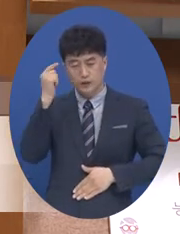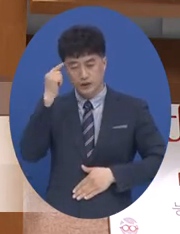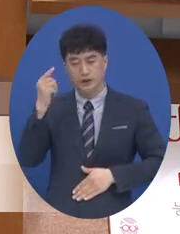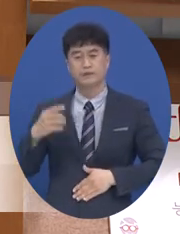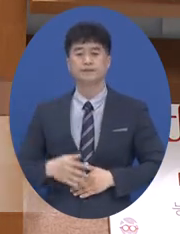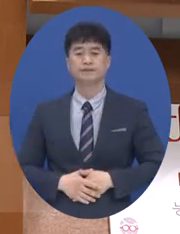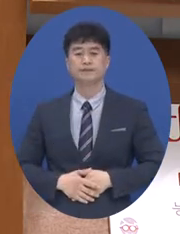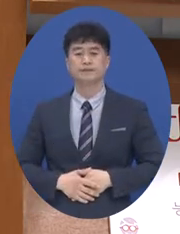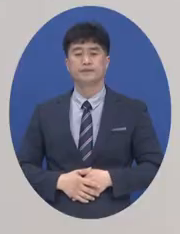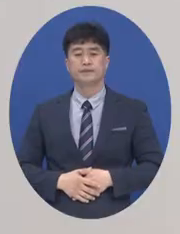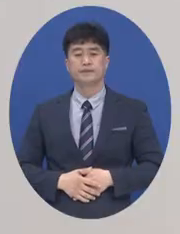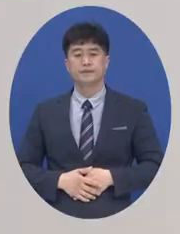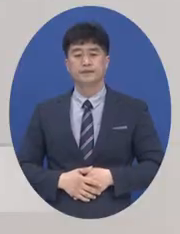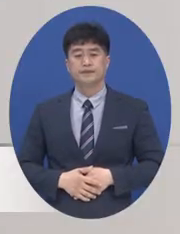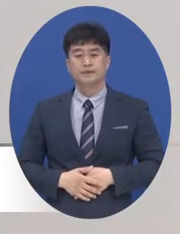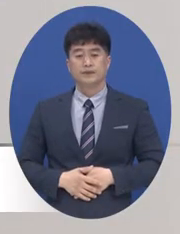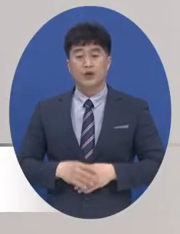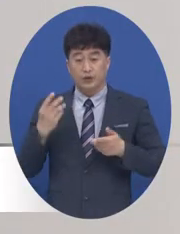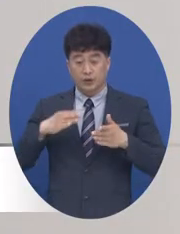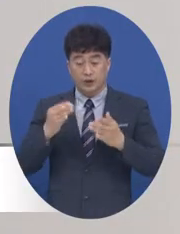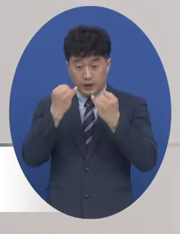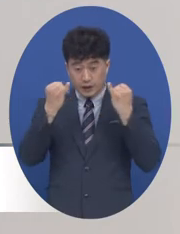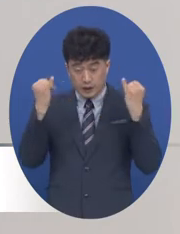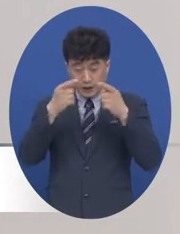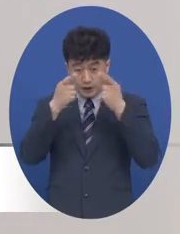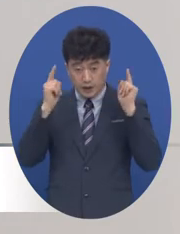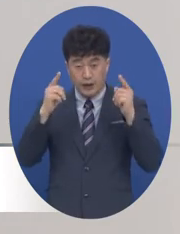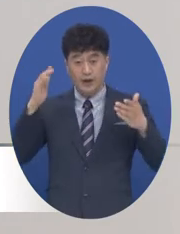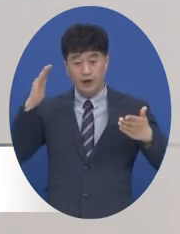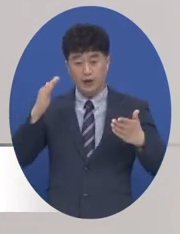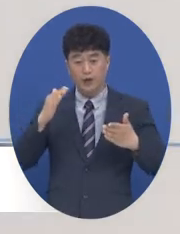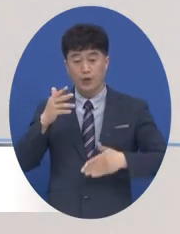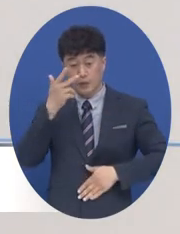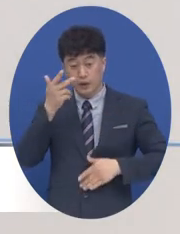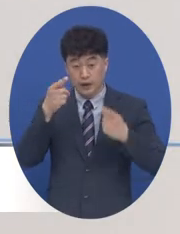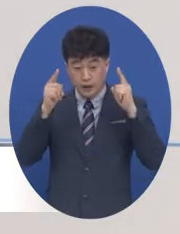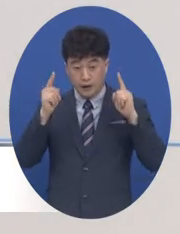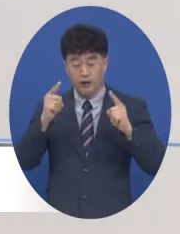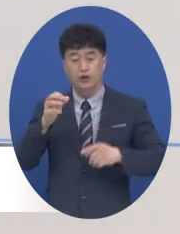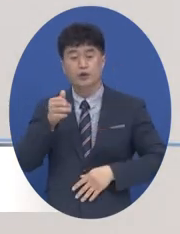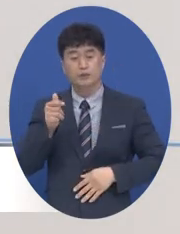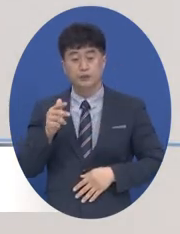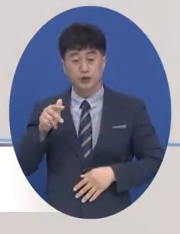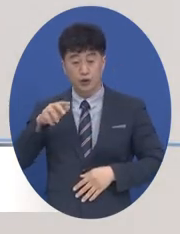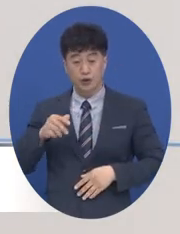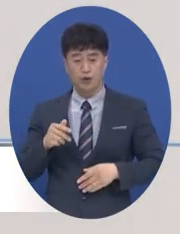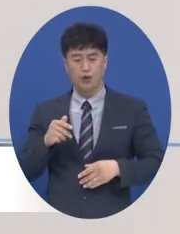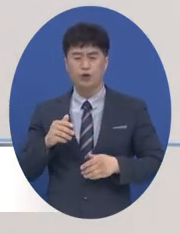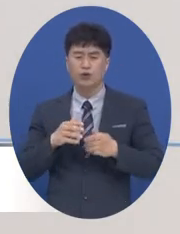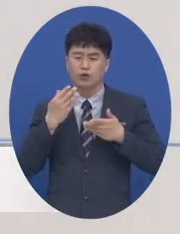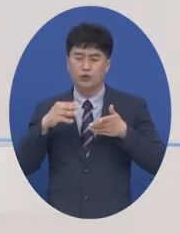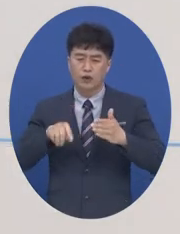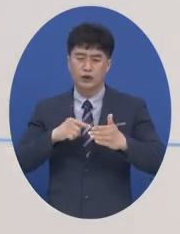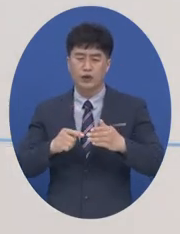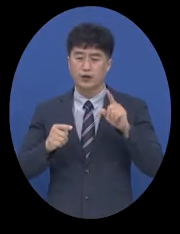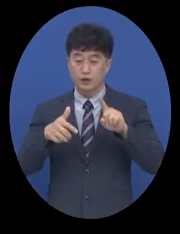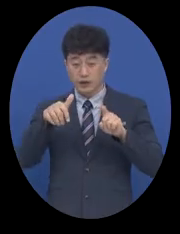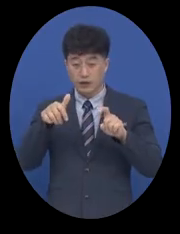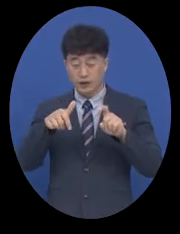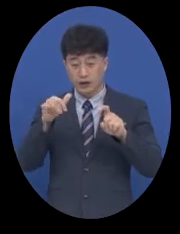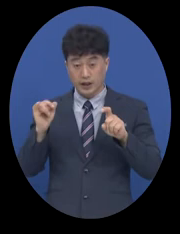좋게 받아들여졌던 것 같습니다. 경기대학교와 평택대학교, 협성대학교 등 경기 지역 10개 대학의 여대생 100여